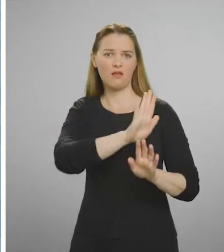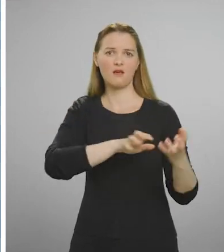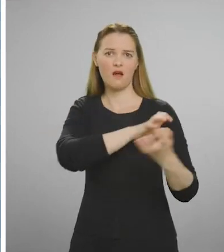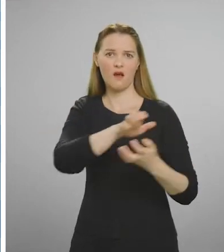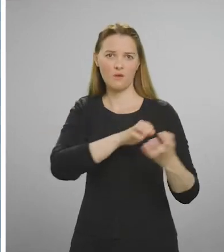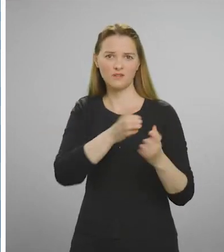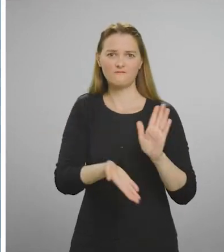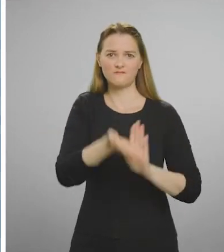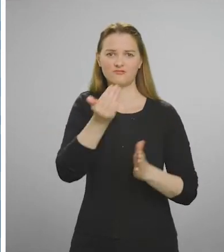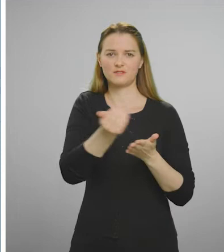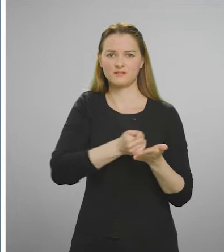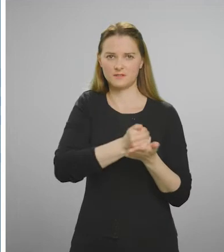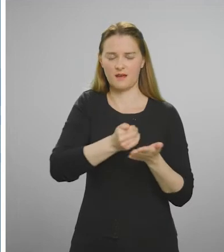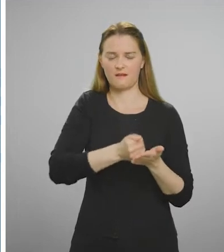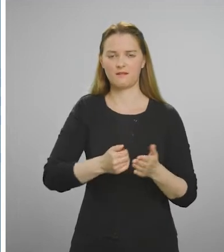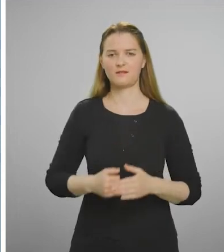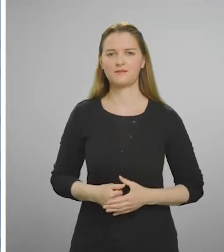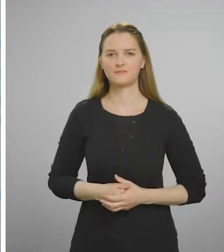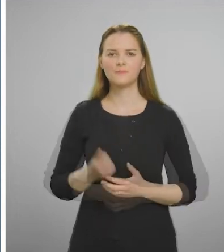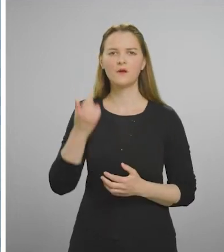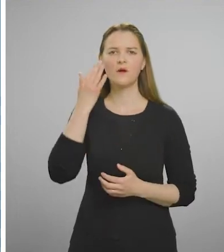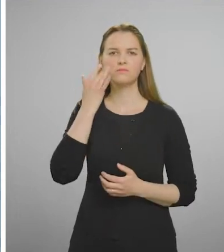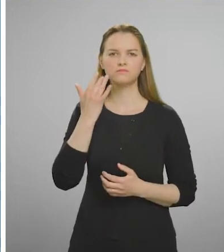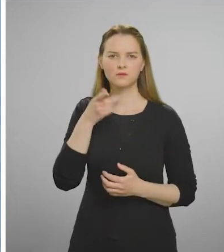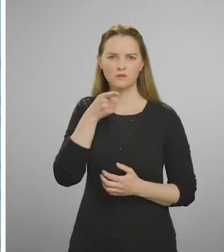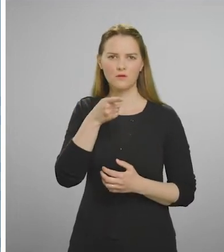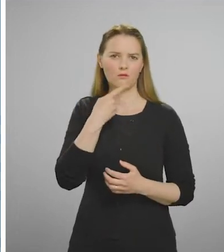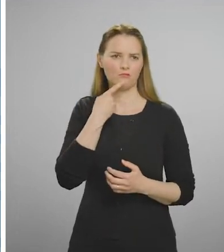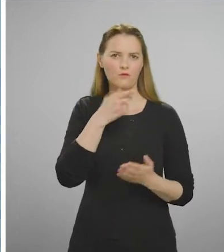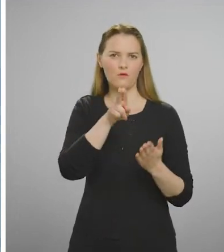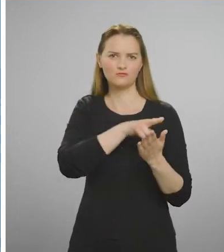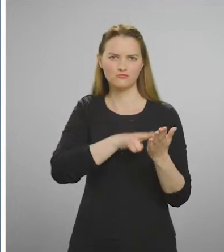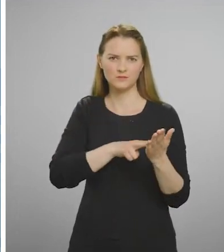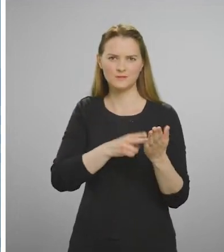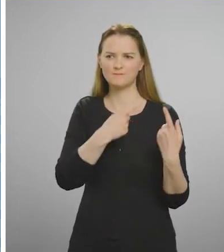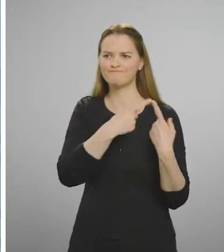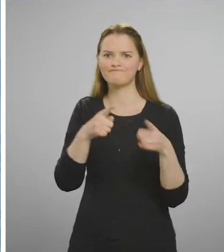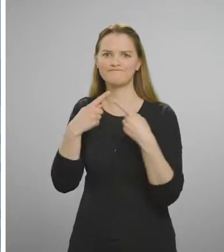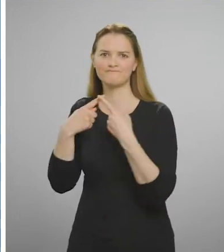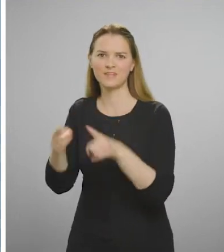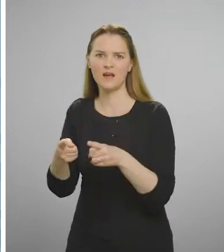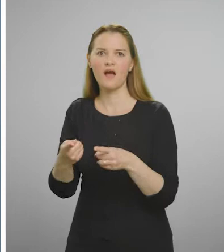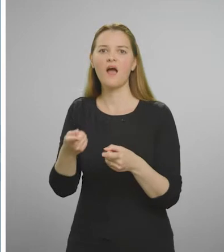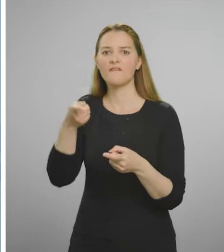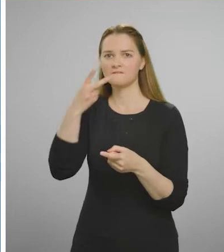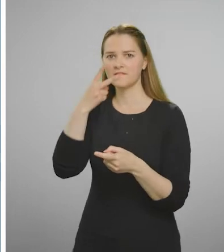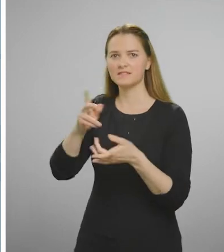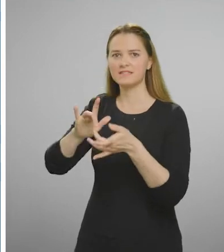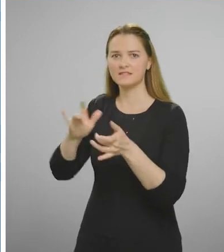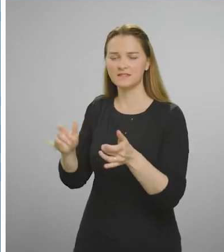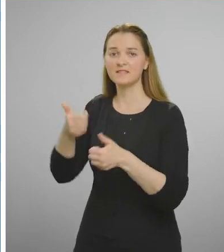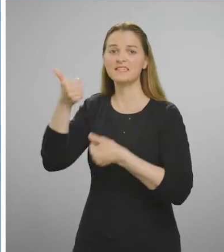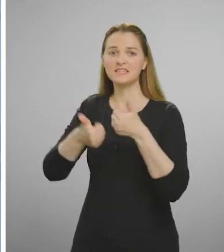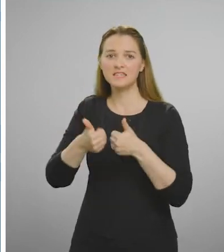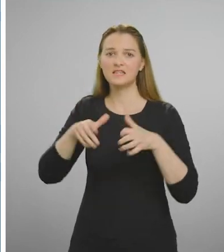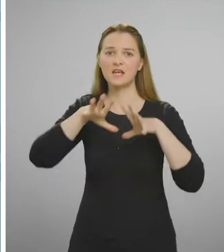živi u kućanstvu s višim prihodima. Iako se postoci o broju čitatelja značajno razlikuju s obzirom na to promatramo li